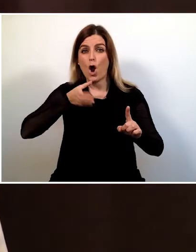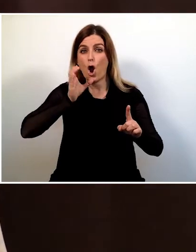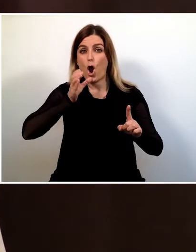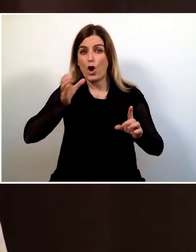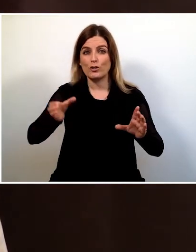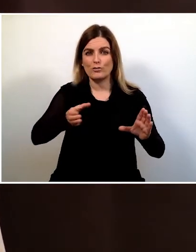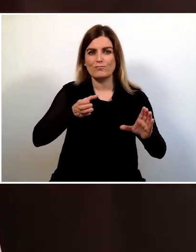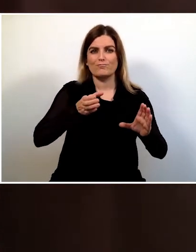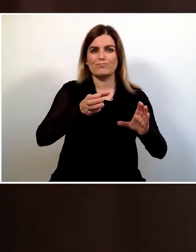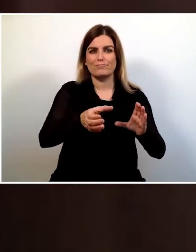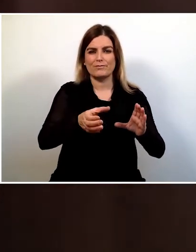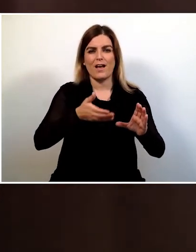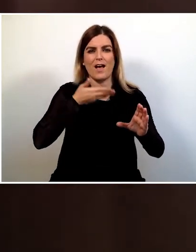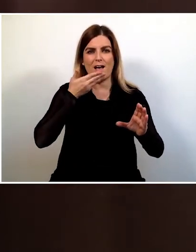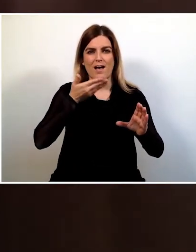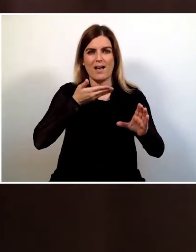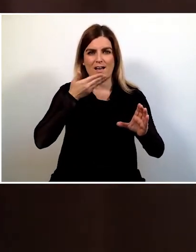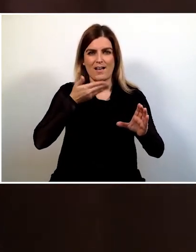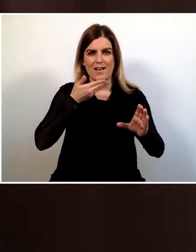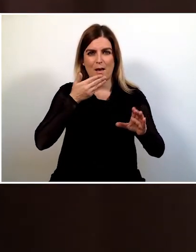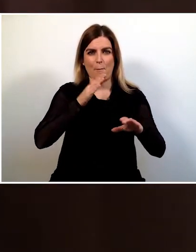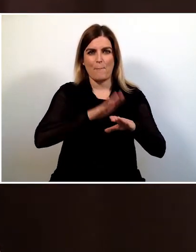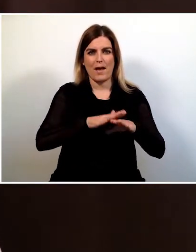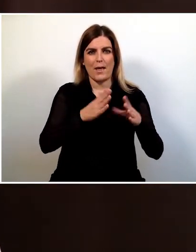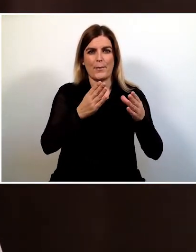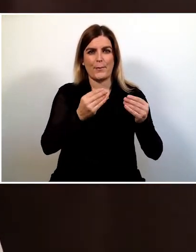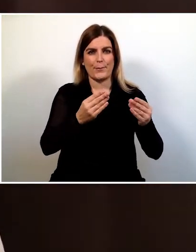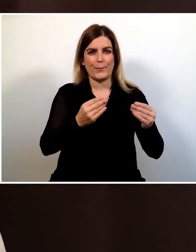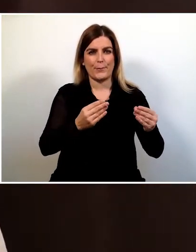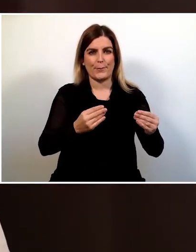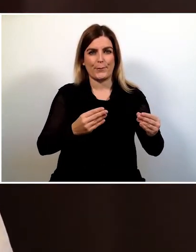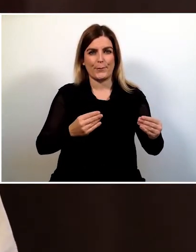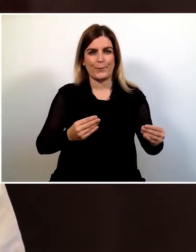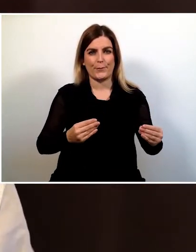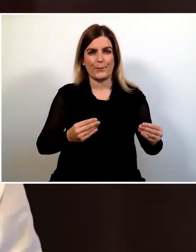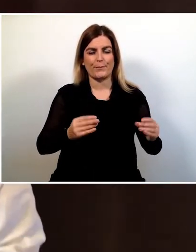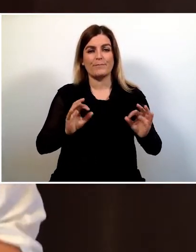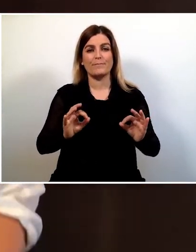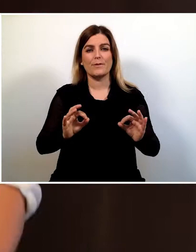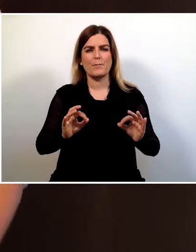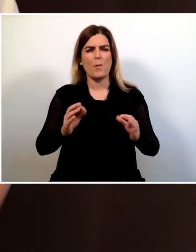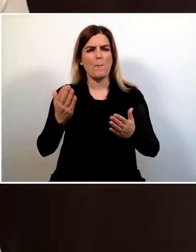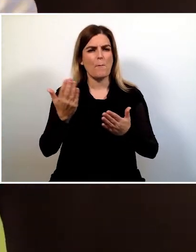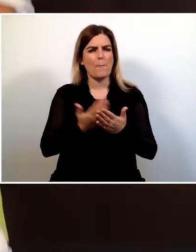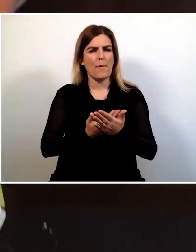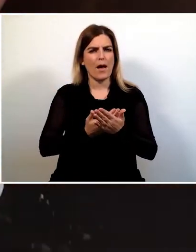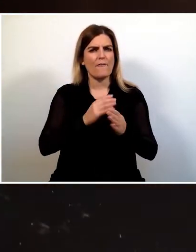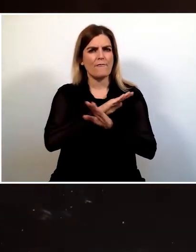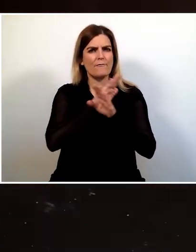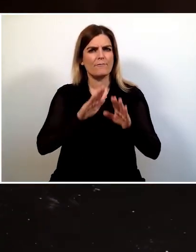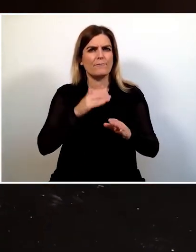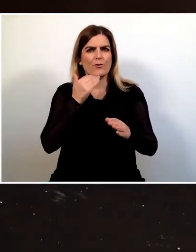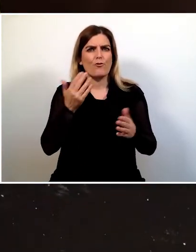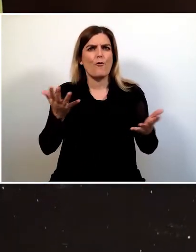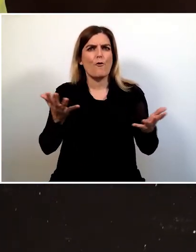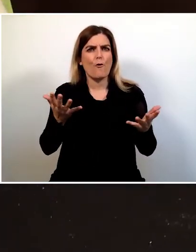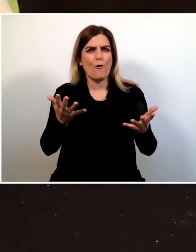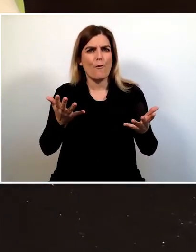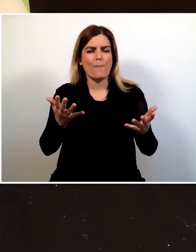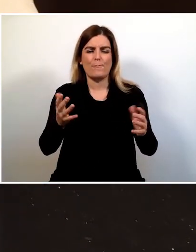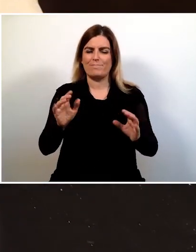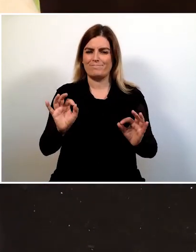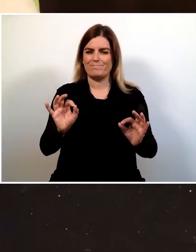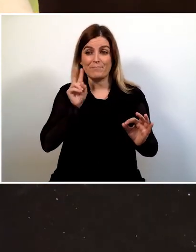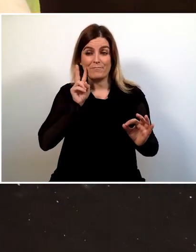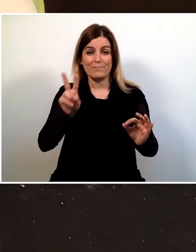forn perquè tingui més humitat el forn. I el que farem serà visualment veure que ja està fet, daurat, però per assegurar-nos bé